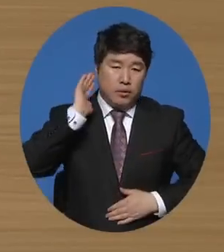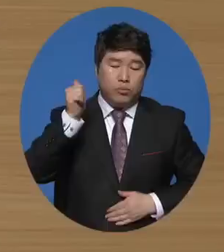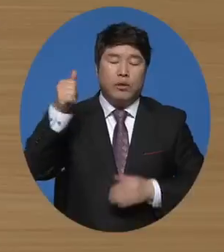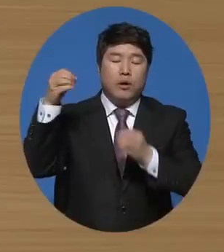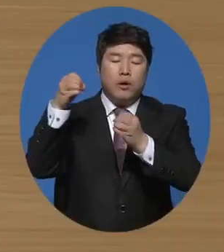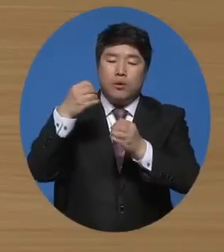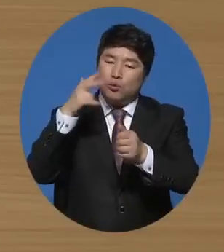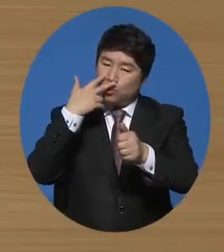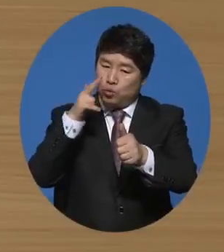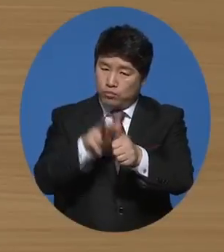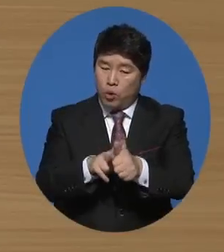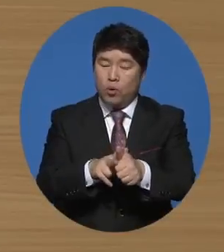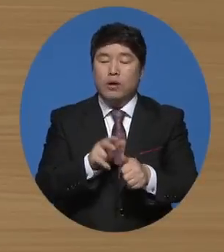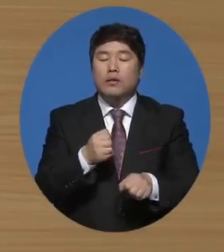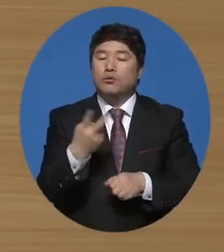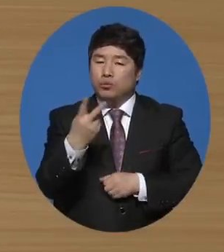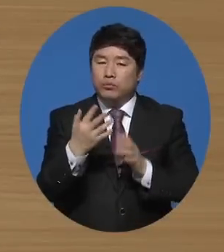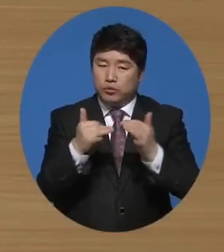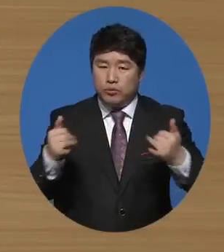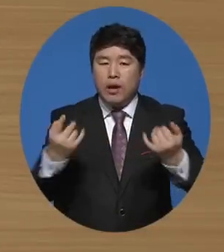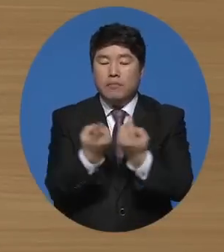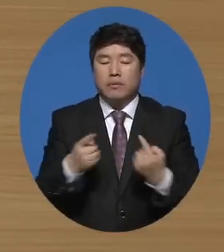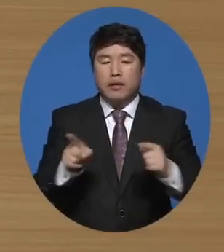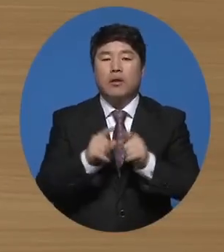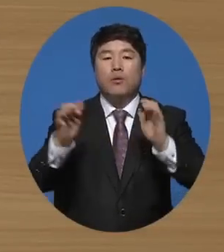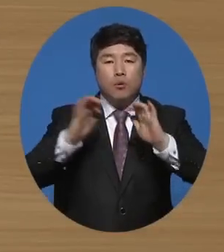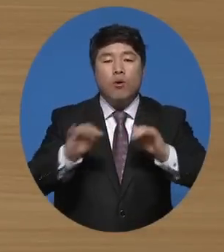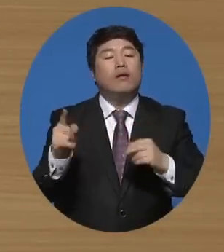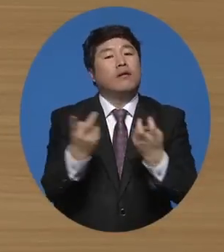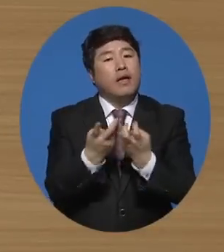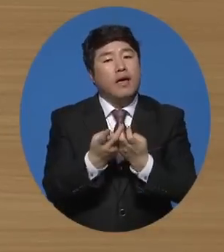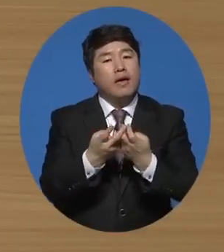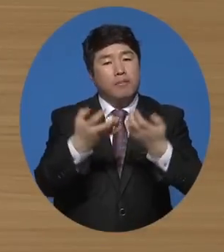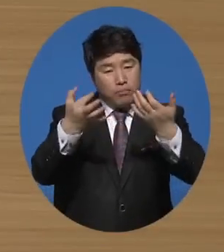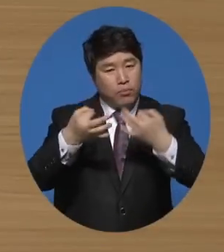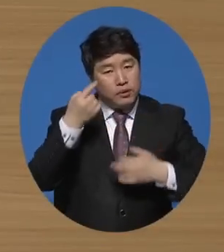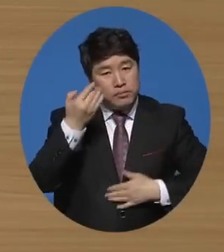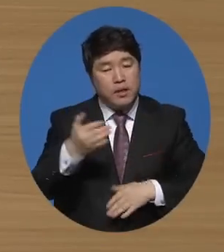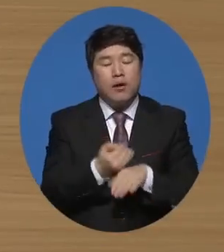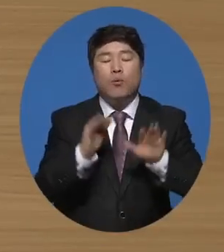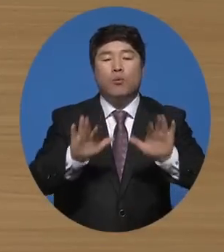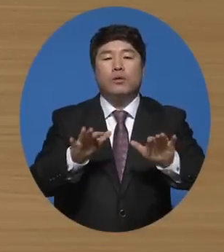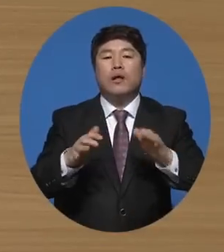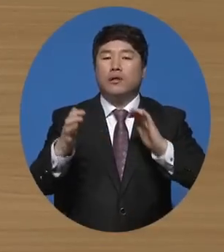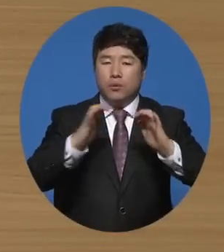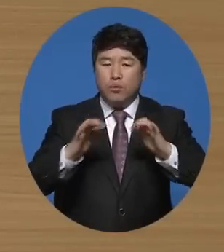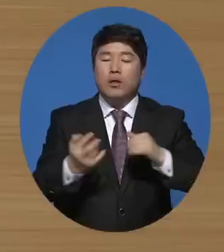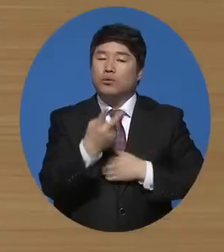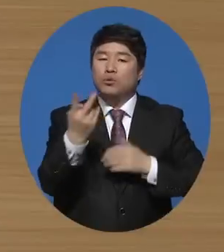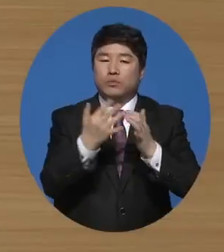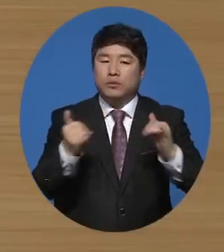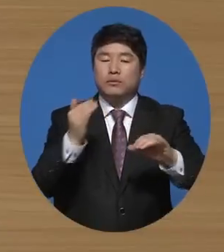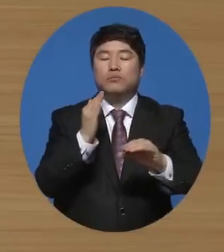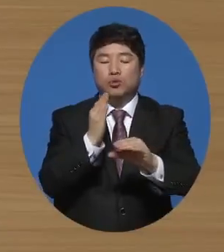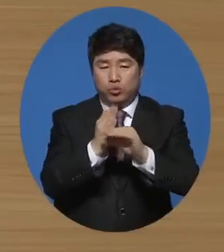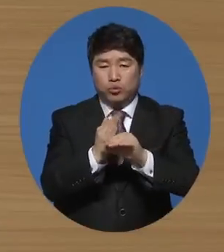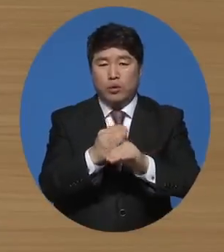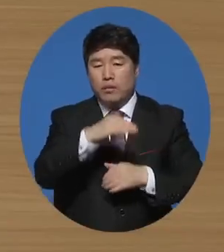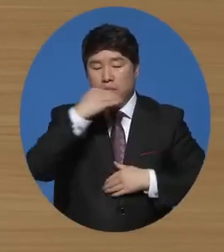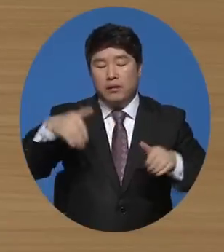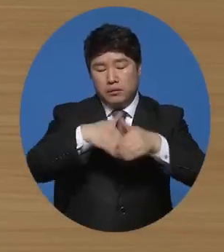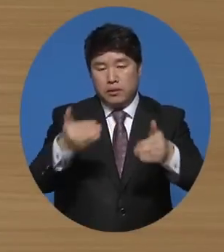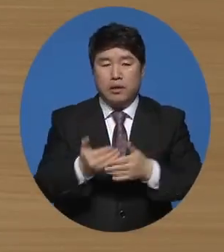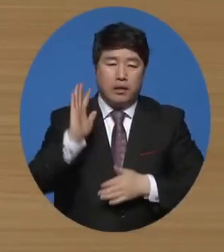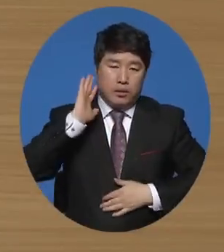후보에 도전하는 두 분 후보와 함께한 토론 어떻게 보셨습니까 오늘 토론한 두 분 가운데 바른정당의